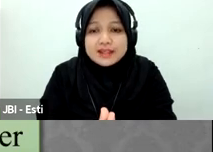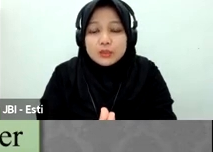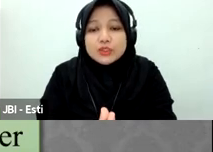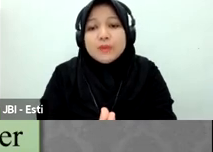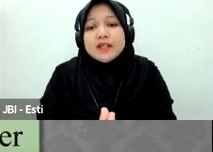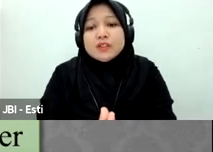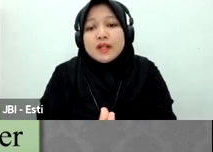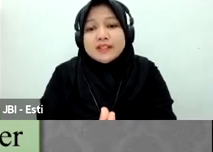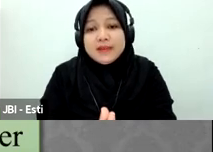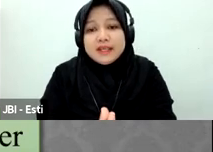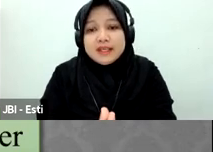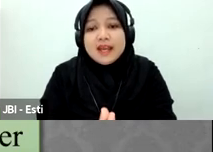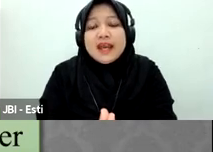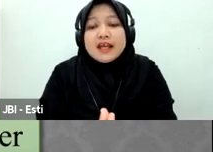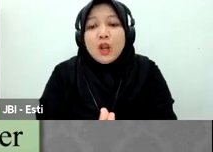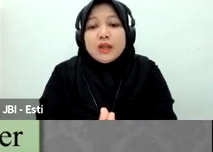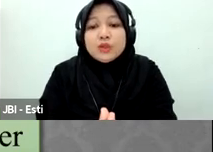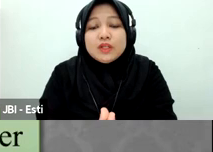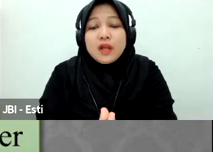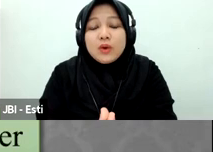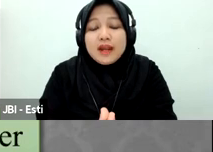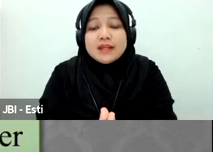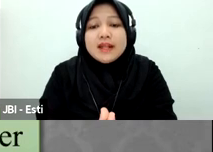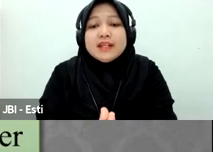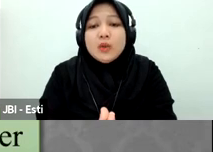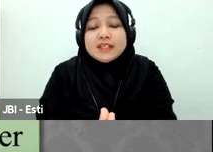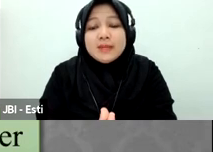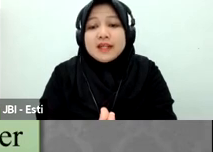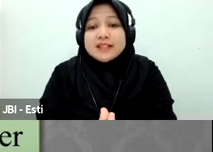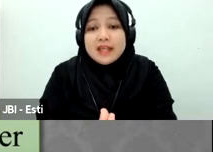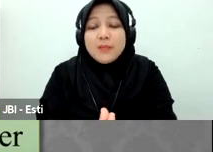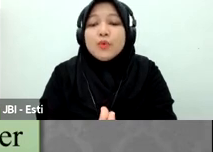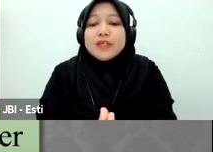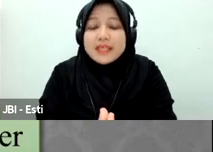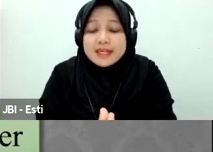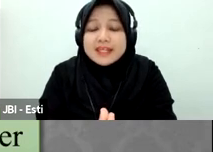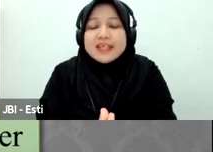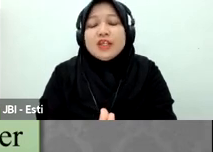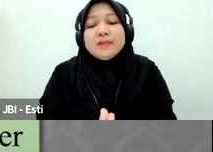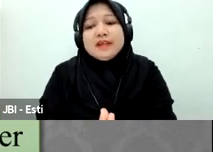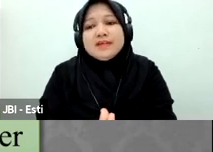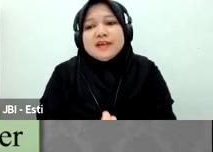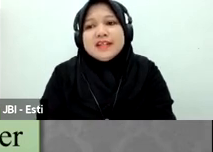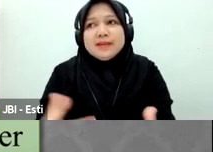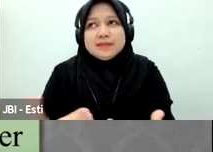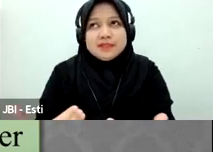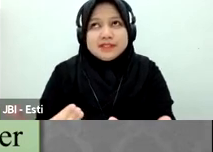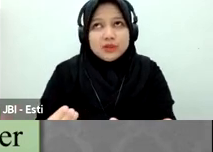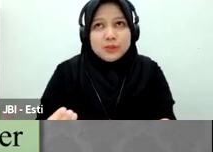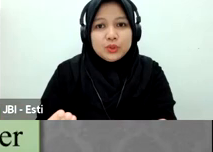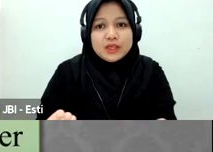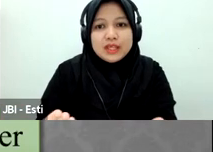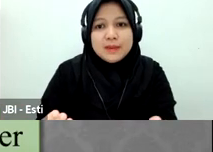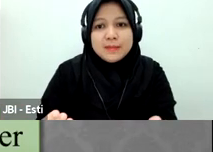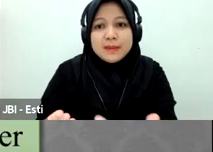bukanlah tanggung jawab dari seorang gi kalau itu dilakukan di luar jam kerja mungkin itu dalam